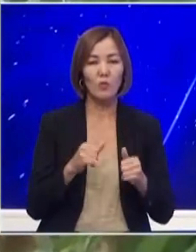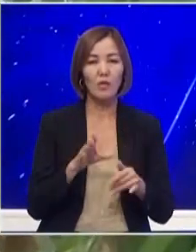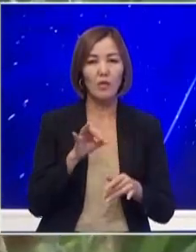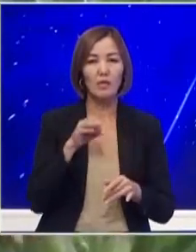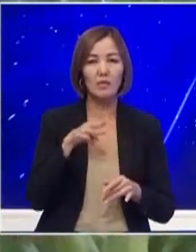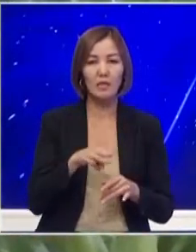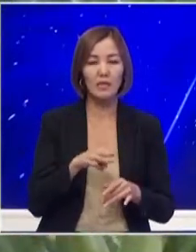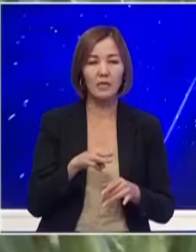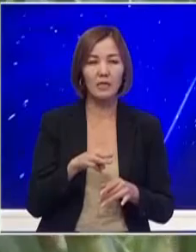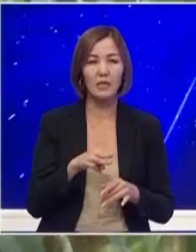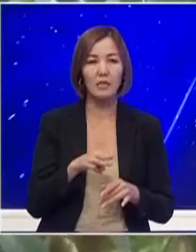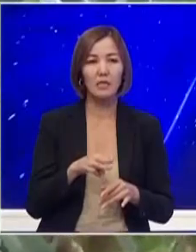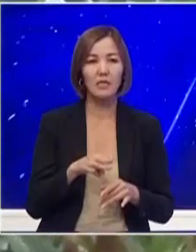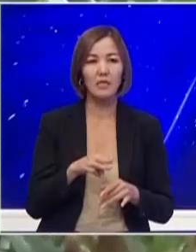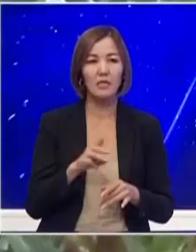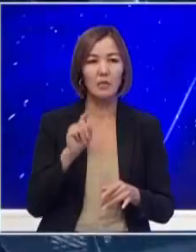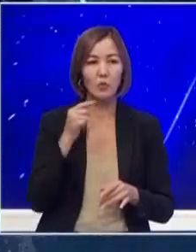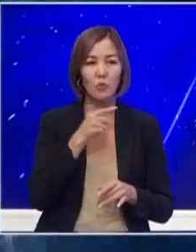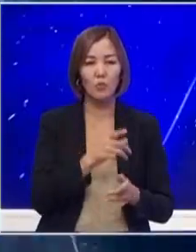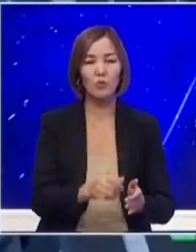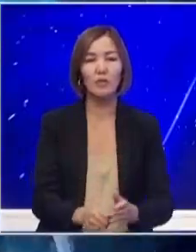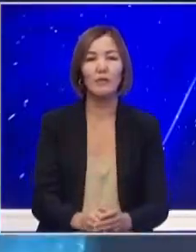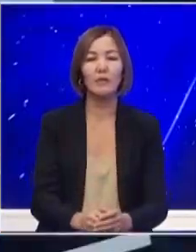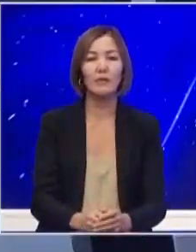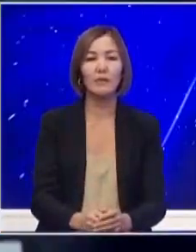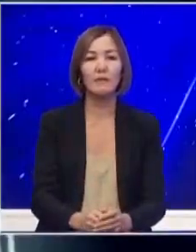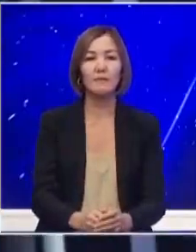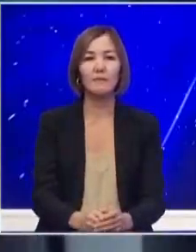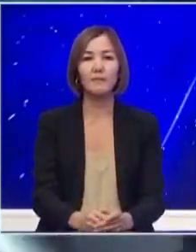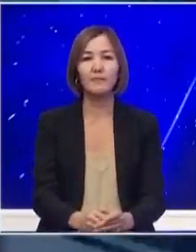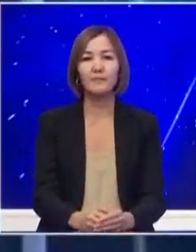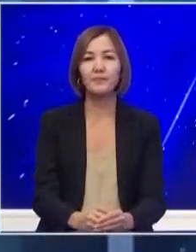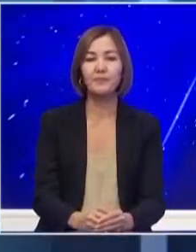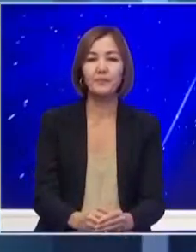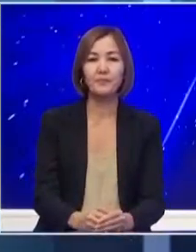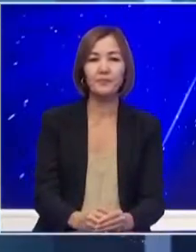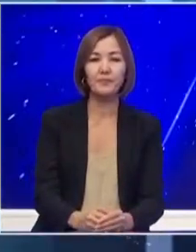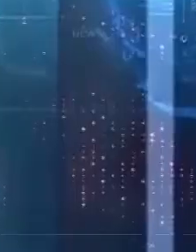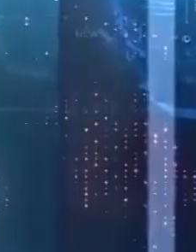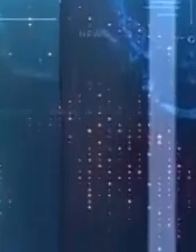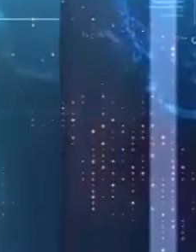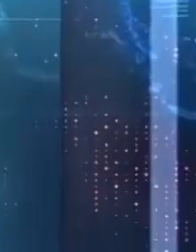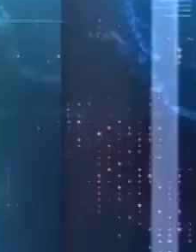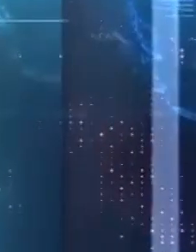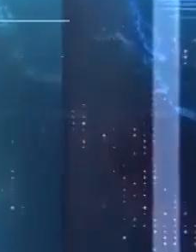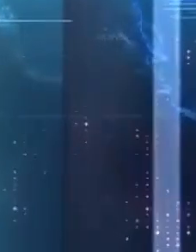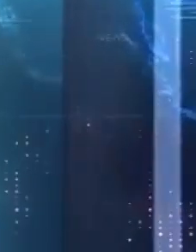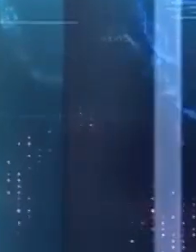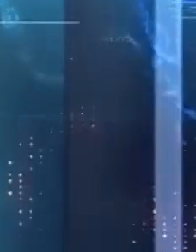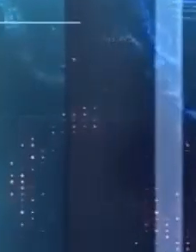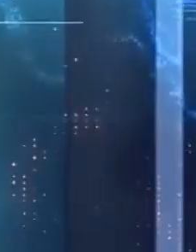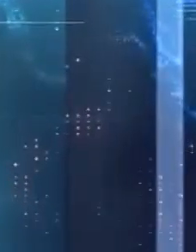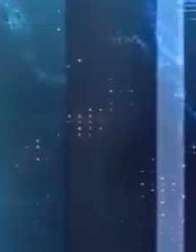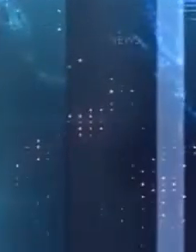сорта «Царицы полей». Жандос Назарбаев, Курманжан Касымжанова, телеканал ЖТСУ, Алматинская область.